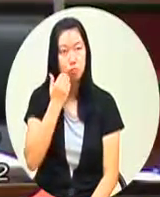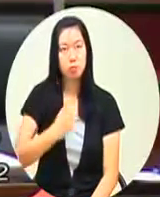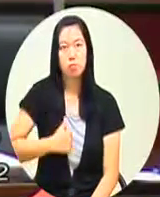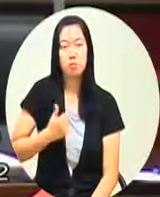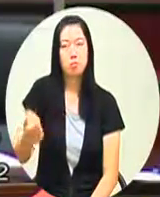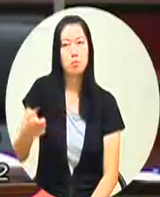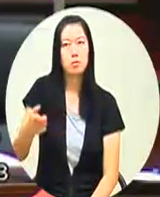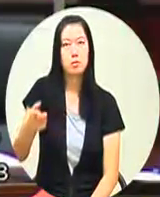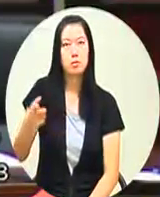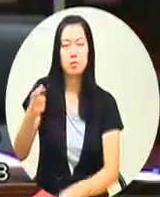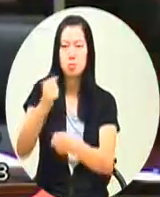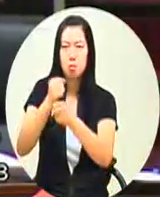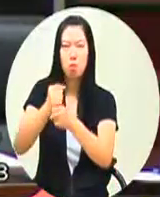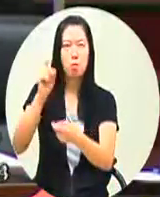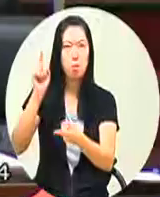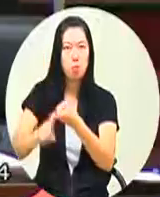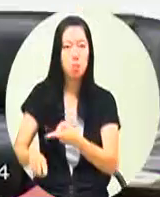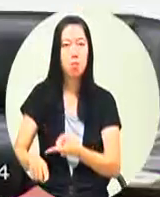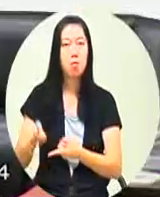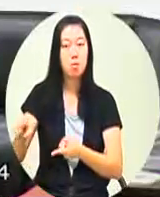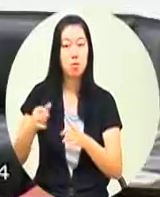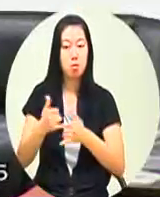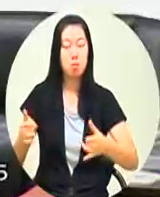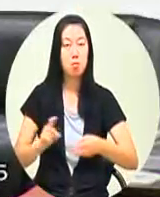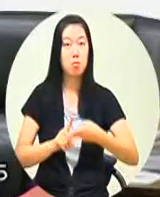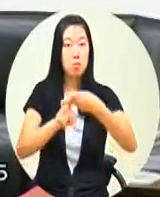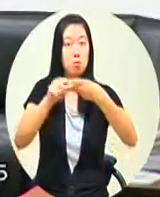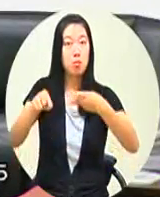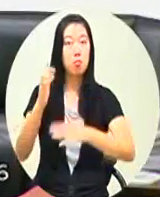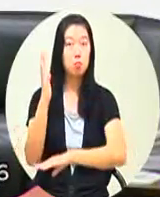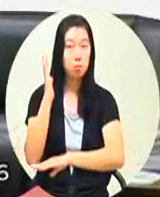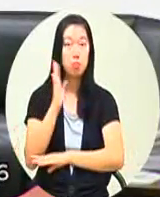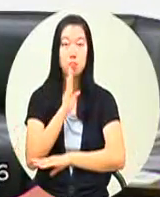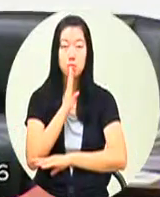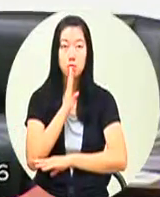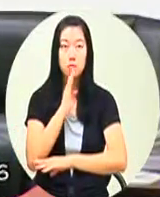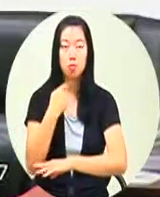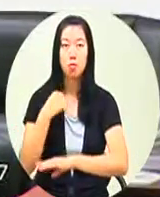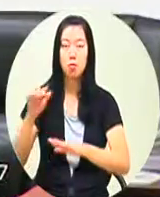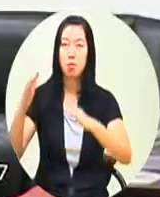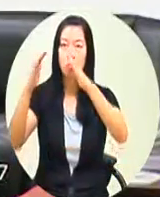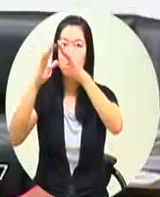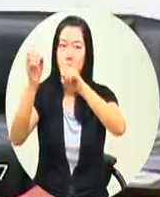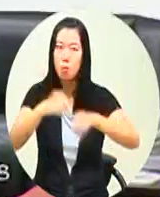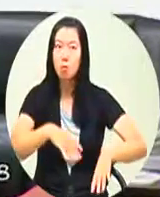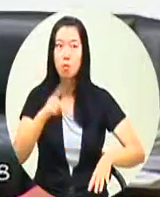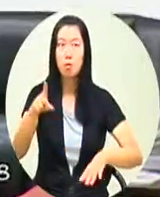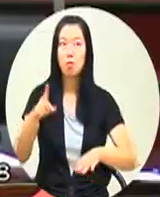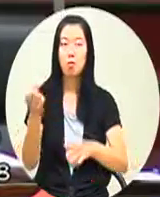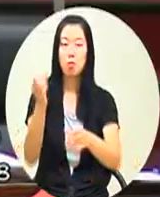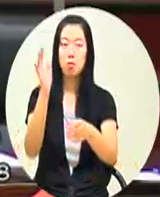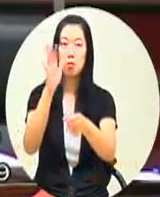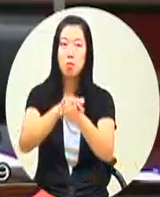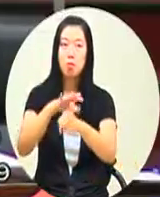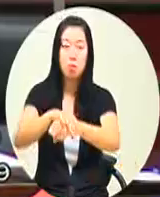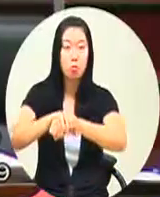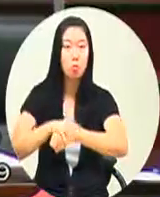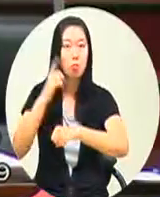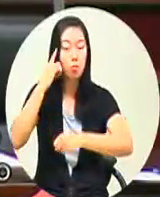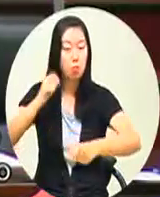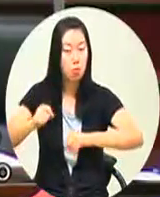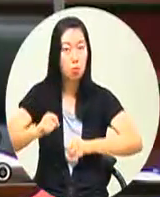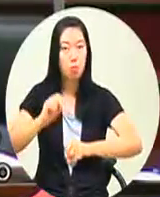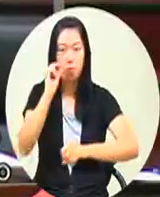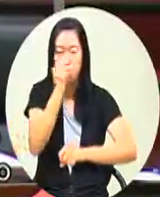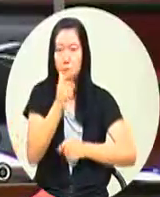当的行为，啊，我们现在民主化时代的政府了，咱你采取补救措施，特别针